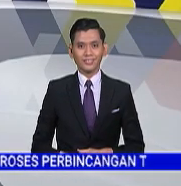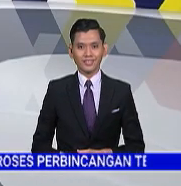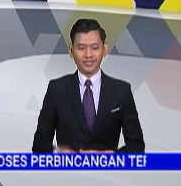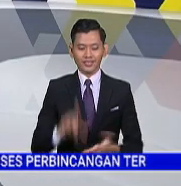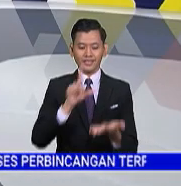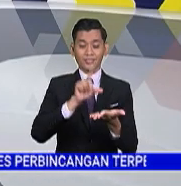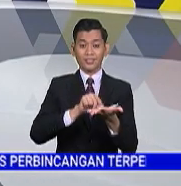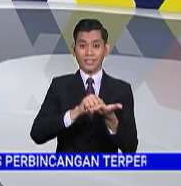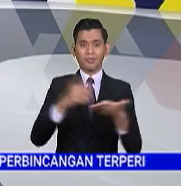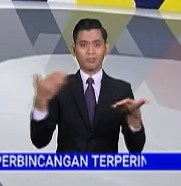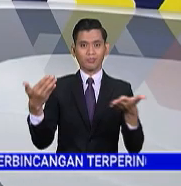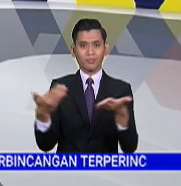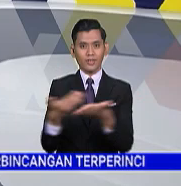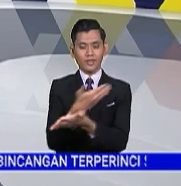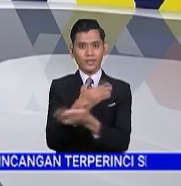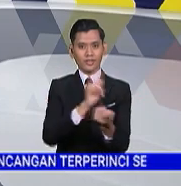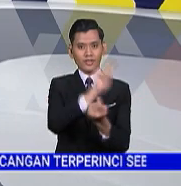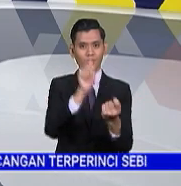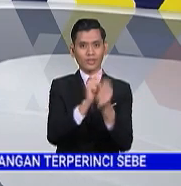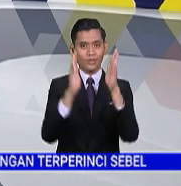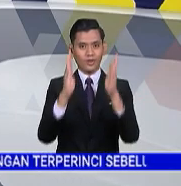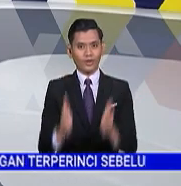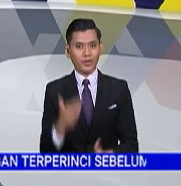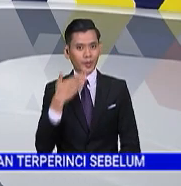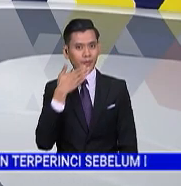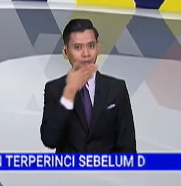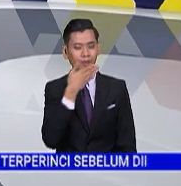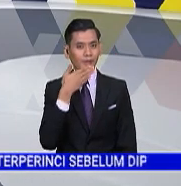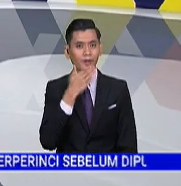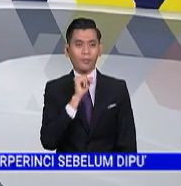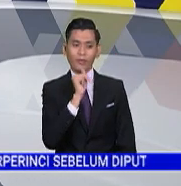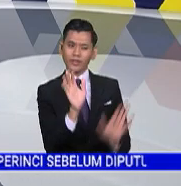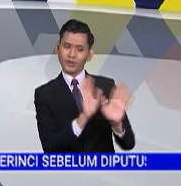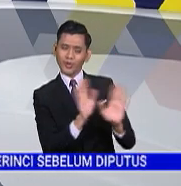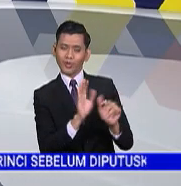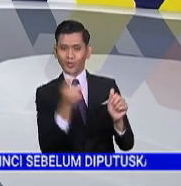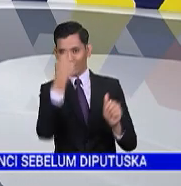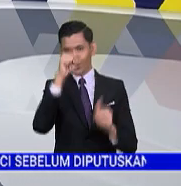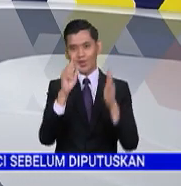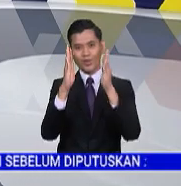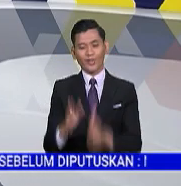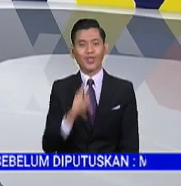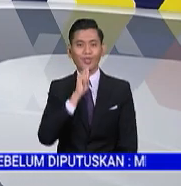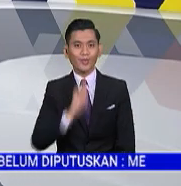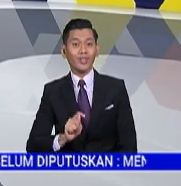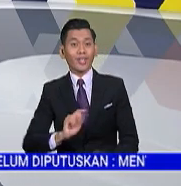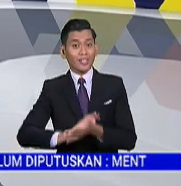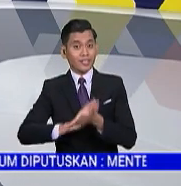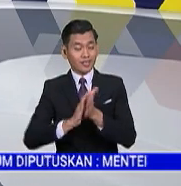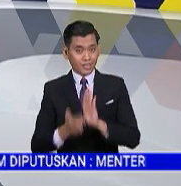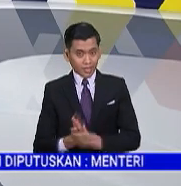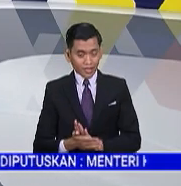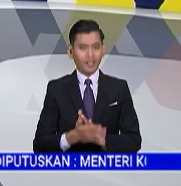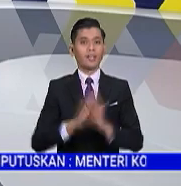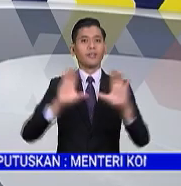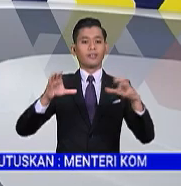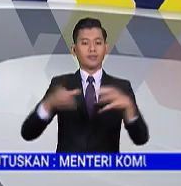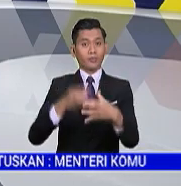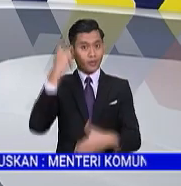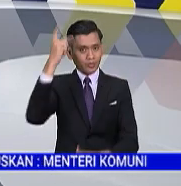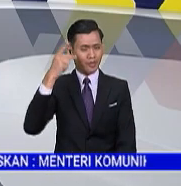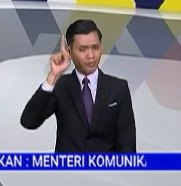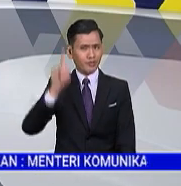Media baharu sinonim dengan golongan muda tetapi tidak bagi golongan veteran. Justru calon dan jentera parti perlu